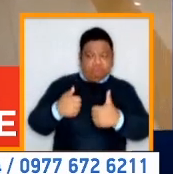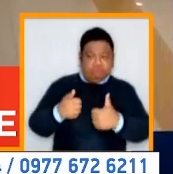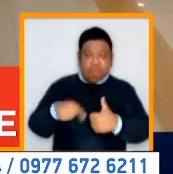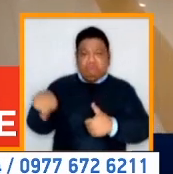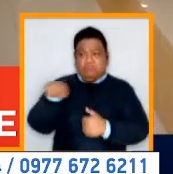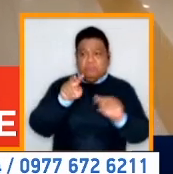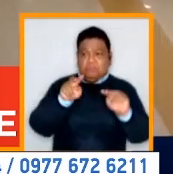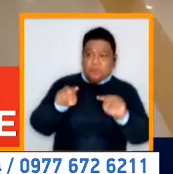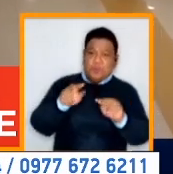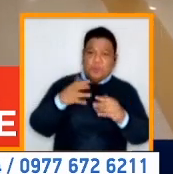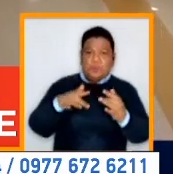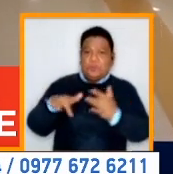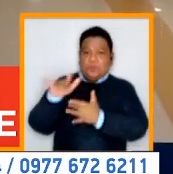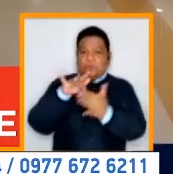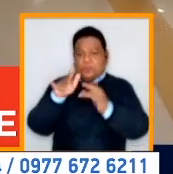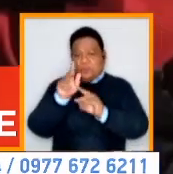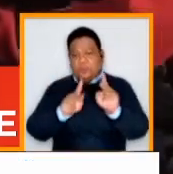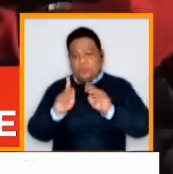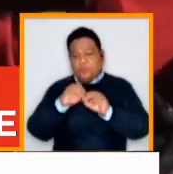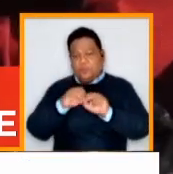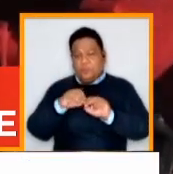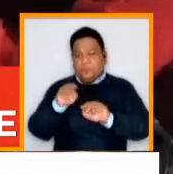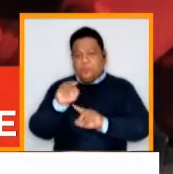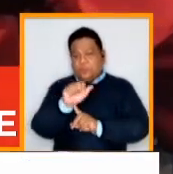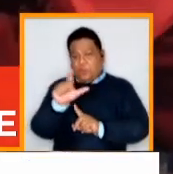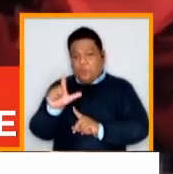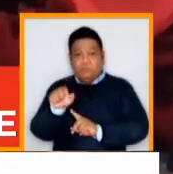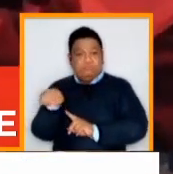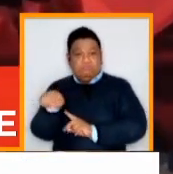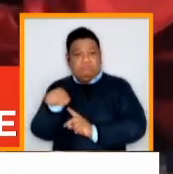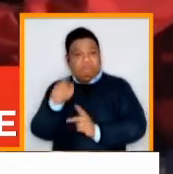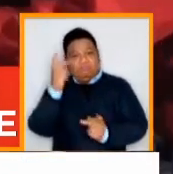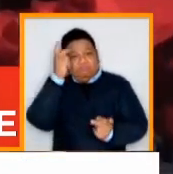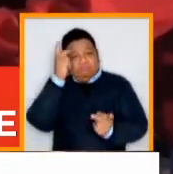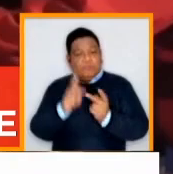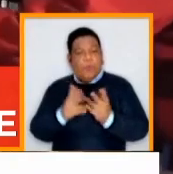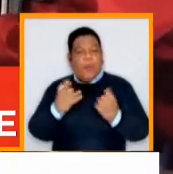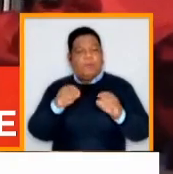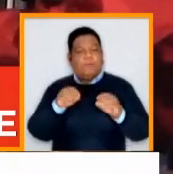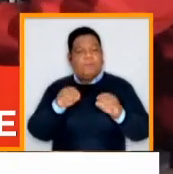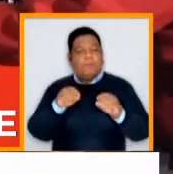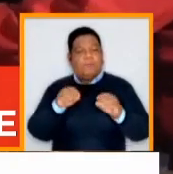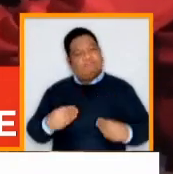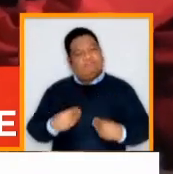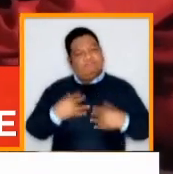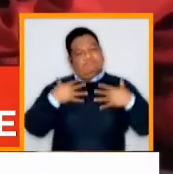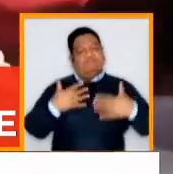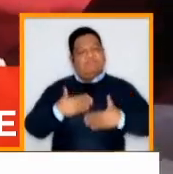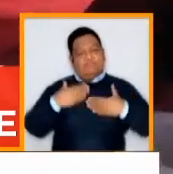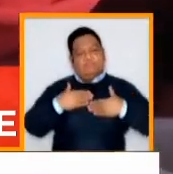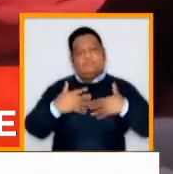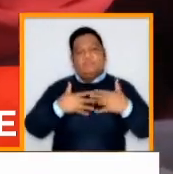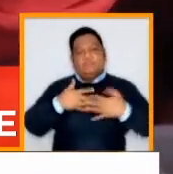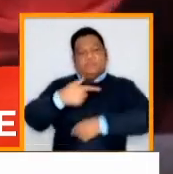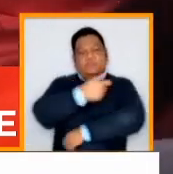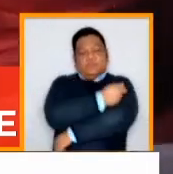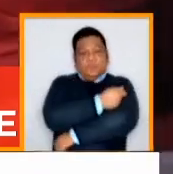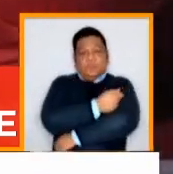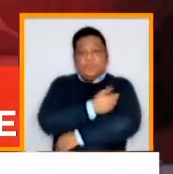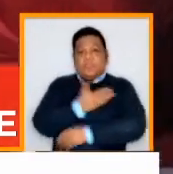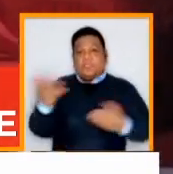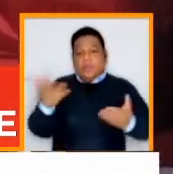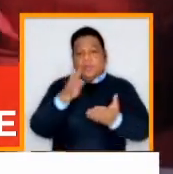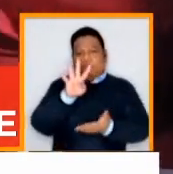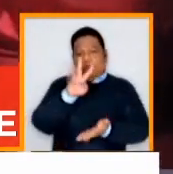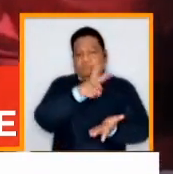mall-goers. Ayon sa kanila, gusto lamang nilang maging masaya ang pagbabakuna na ginawa sa apat na sinihan ng mall. Sa Disyembre,